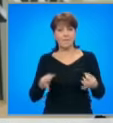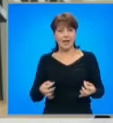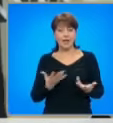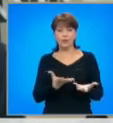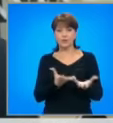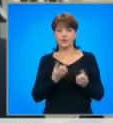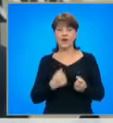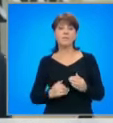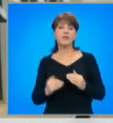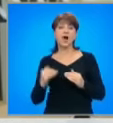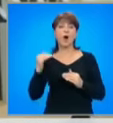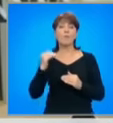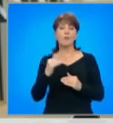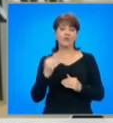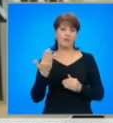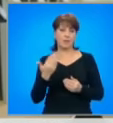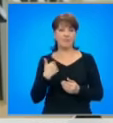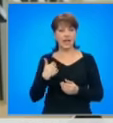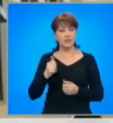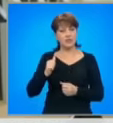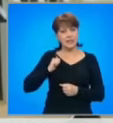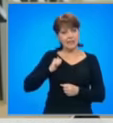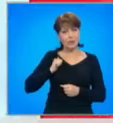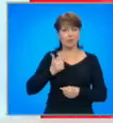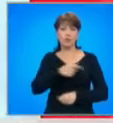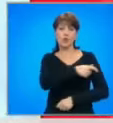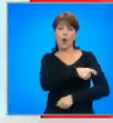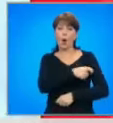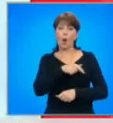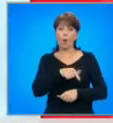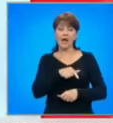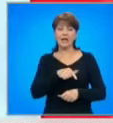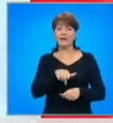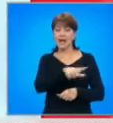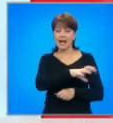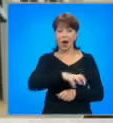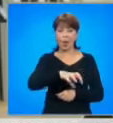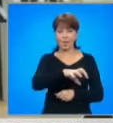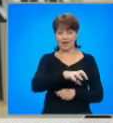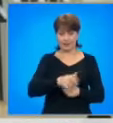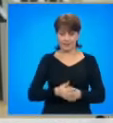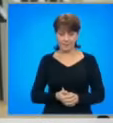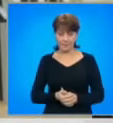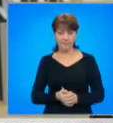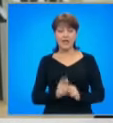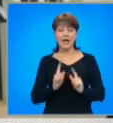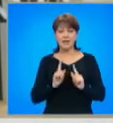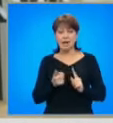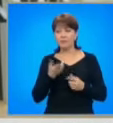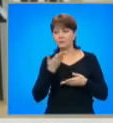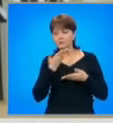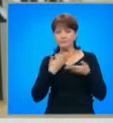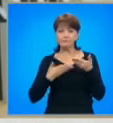за повишаване на сигурността и охраната на тези обекти, които са на наша територия. Трябва да обсъдим